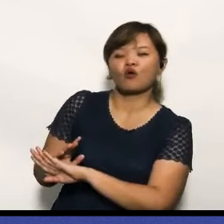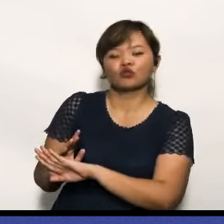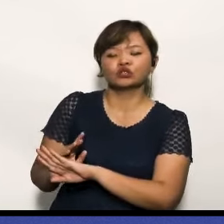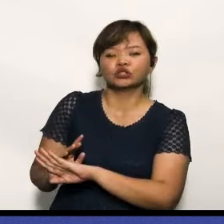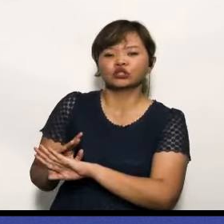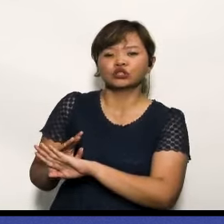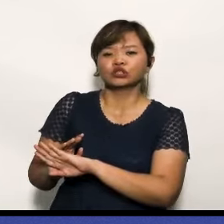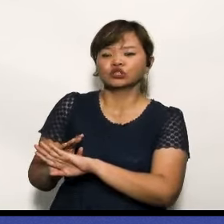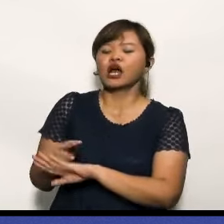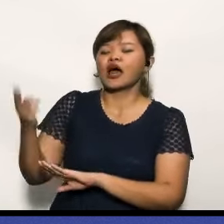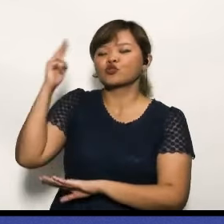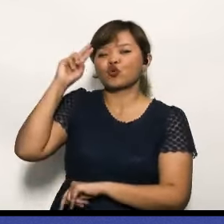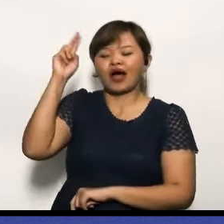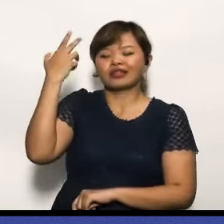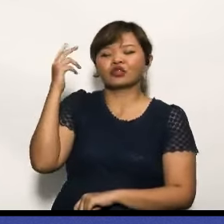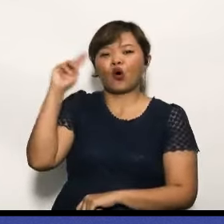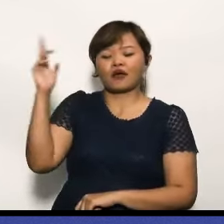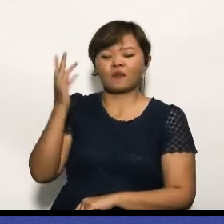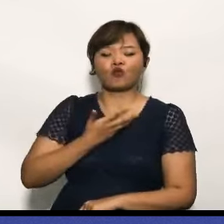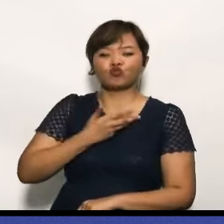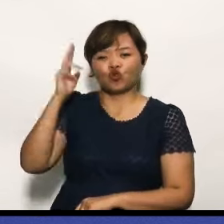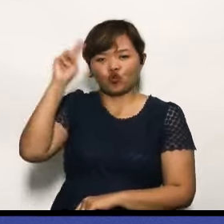orang Israel, jadi Tuhan sendiri,